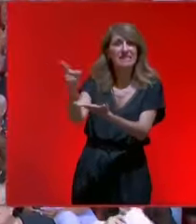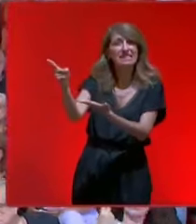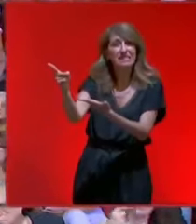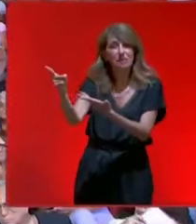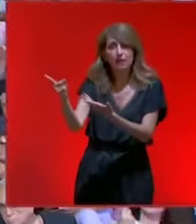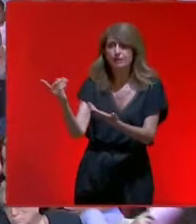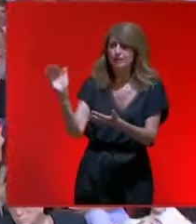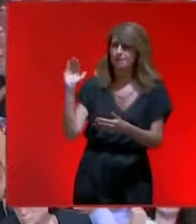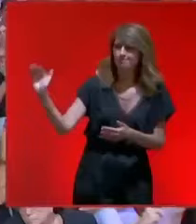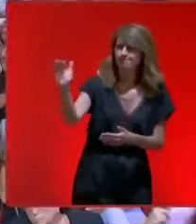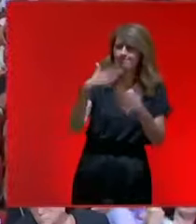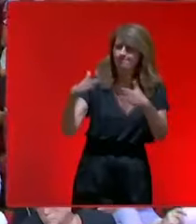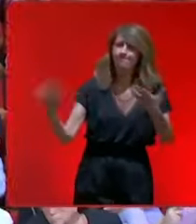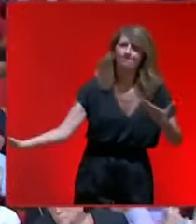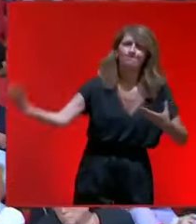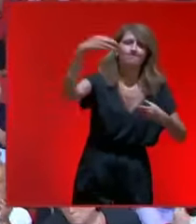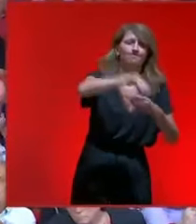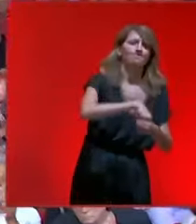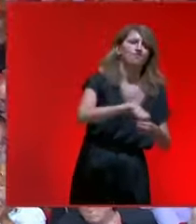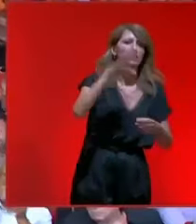Αυτό είναι ξεκάθαρο.